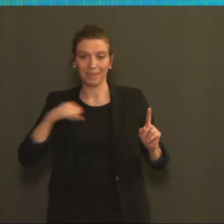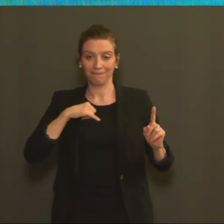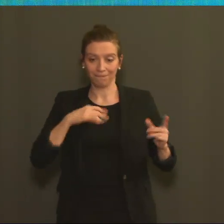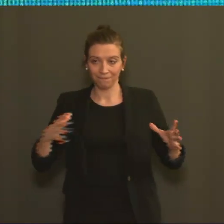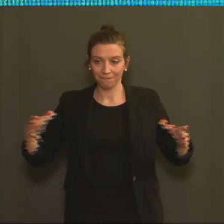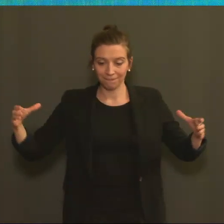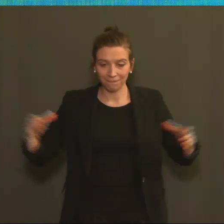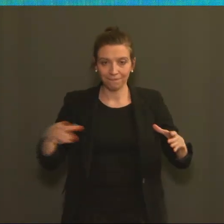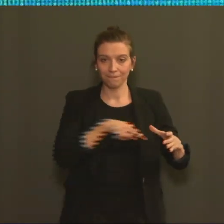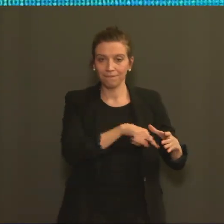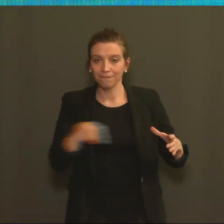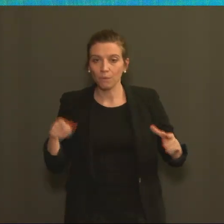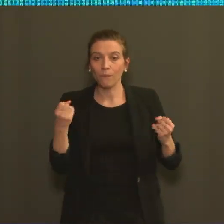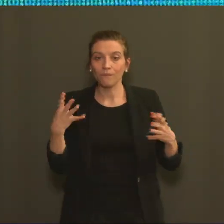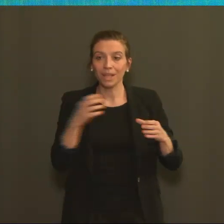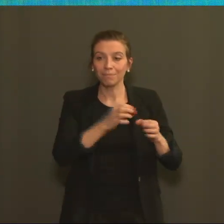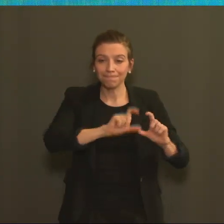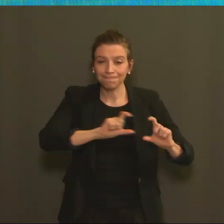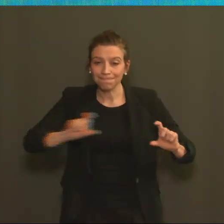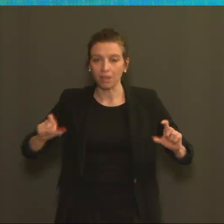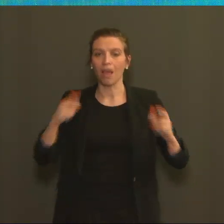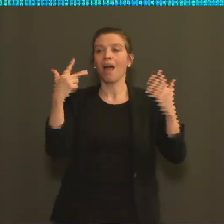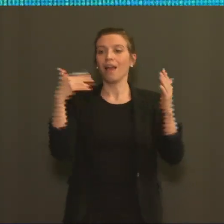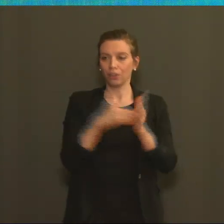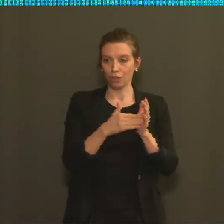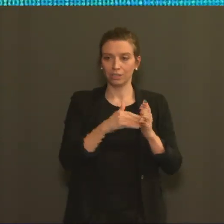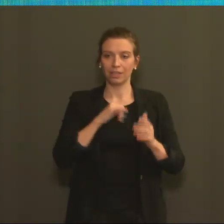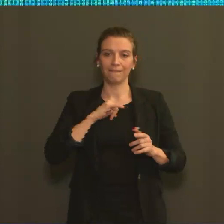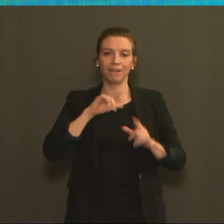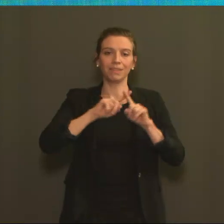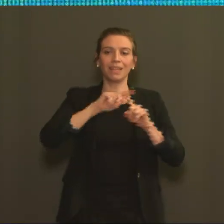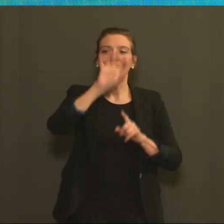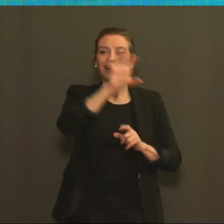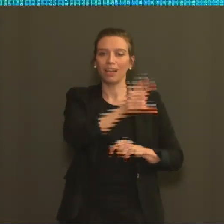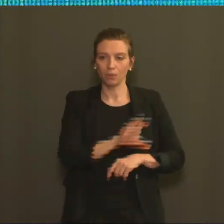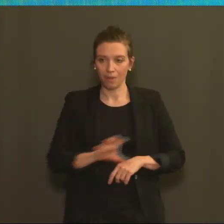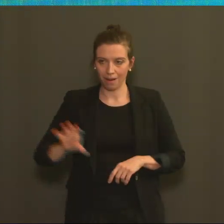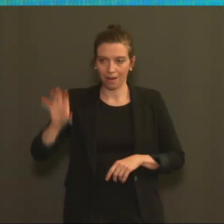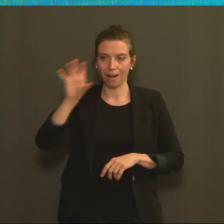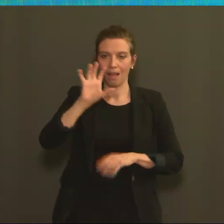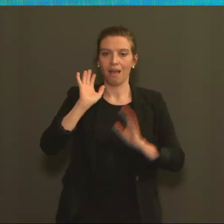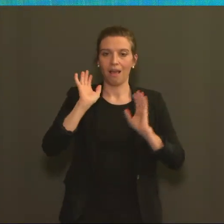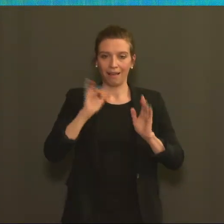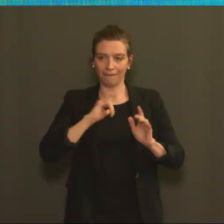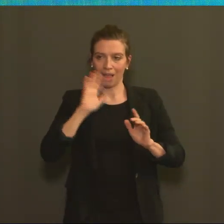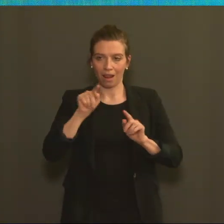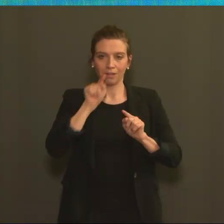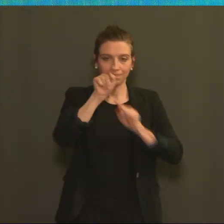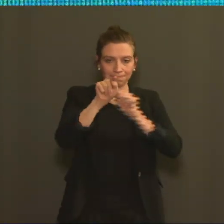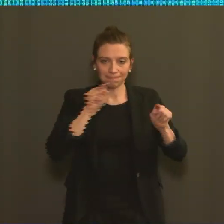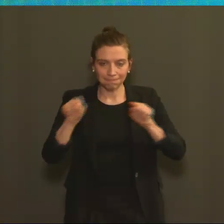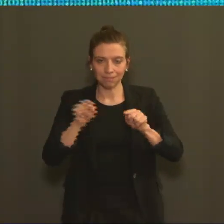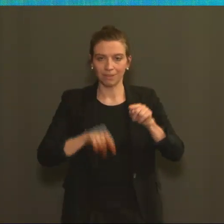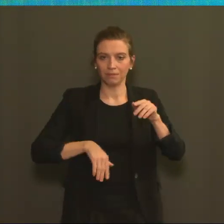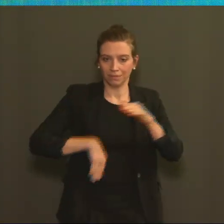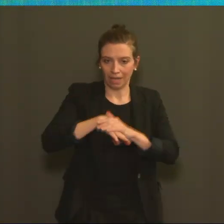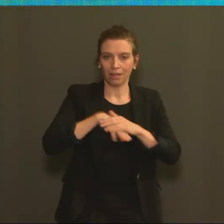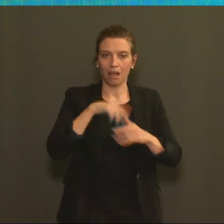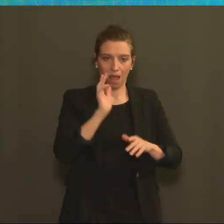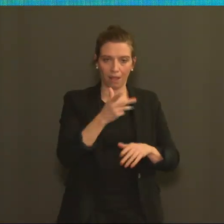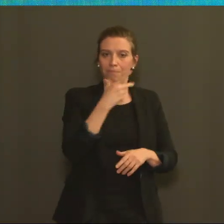aangeduid waar mijn gisteren al gestart is met de vaccinaties daarnaast worden in de loop van de week nog